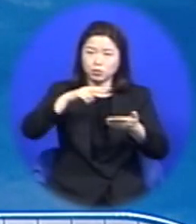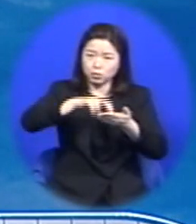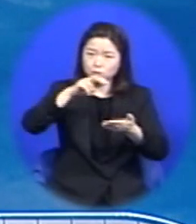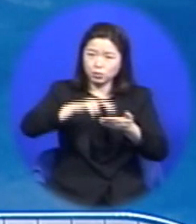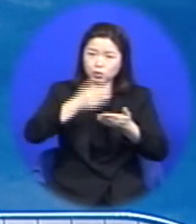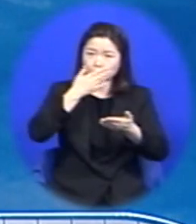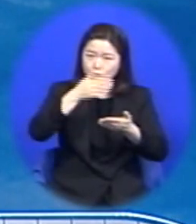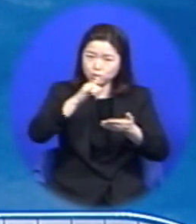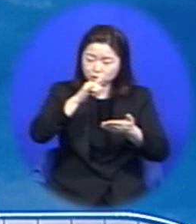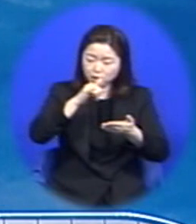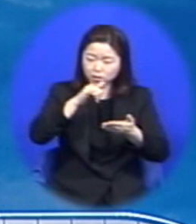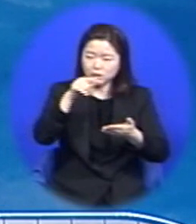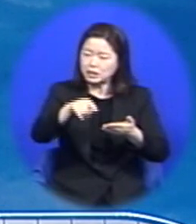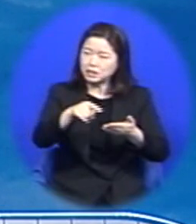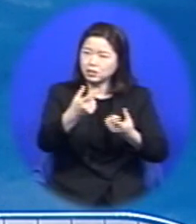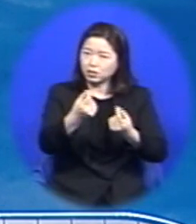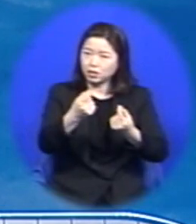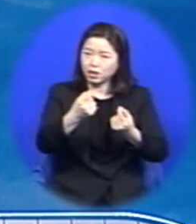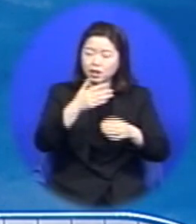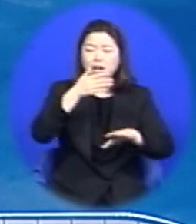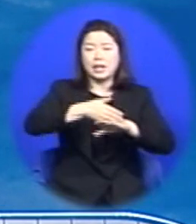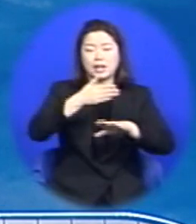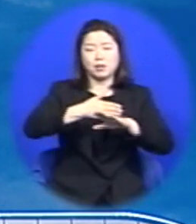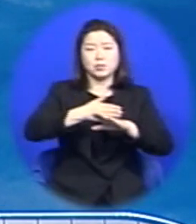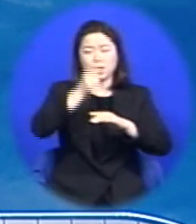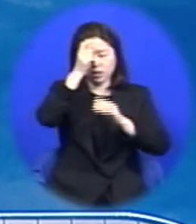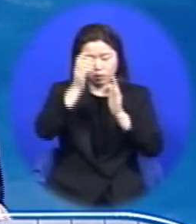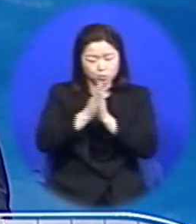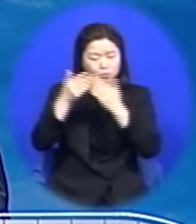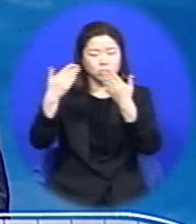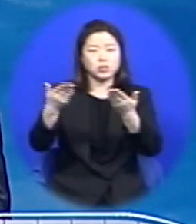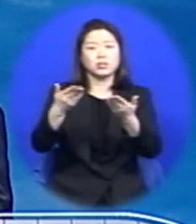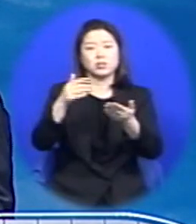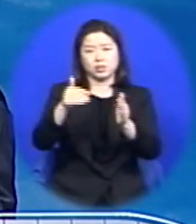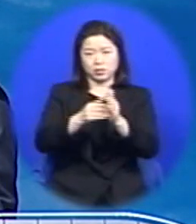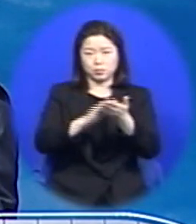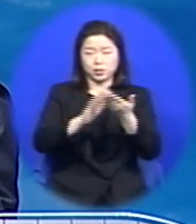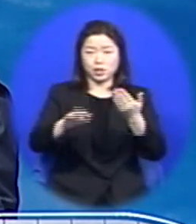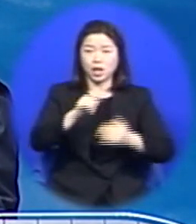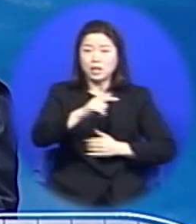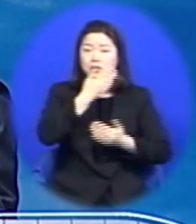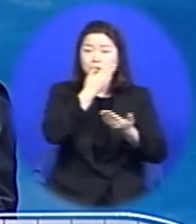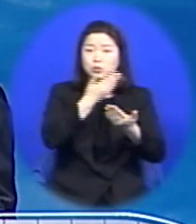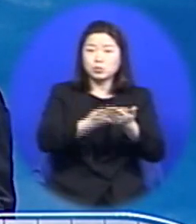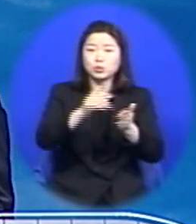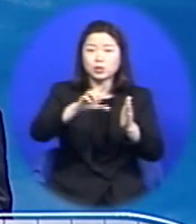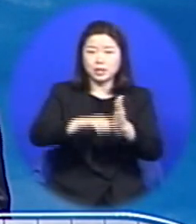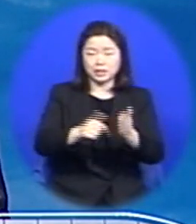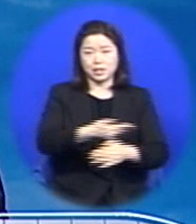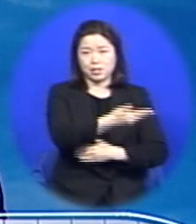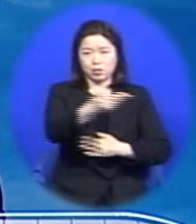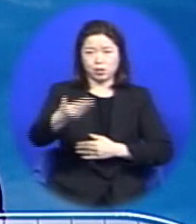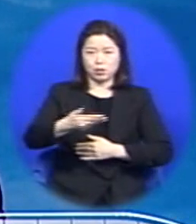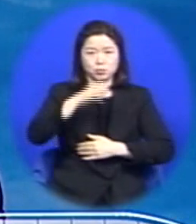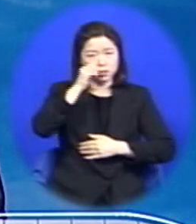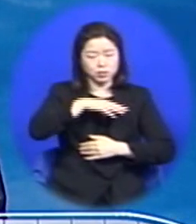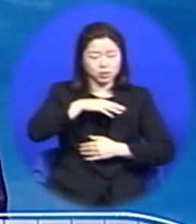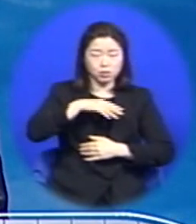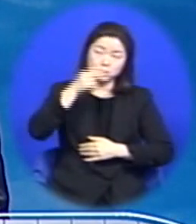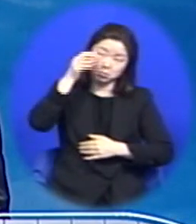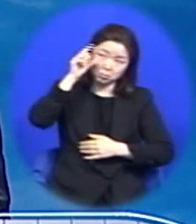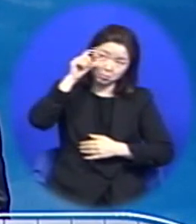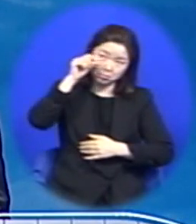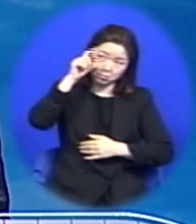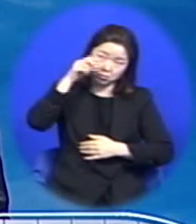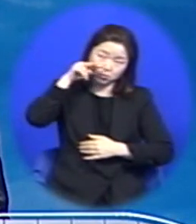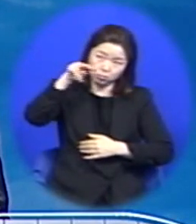느낌이 이건가 하며 감사의 기도를 했답니다. 그 소중한 시간을 여러분들 그냥 멀뚱거리며